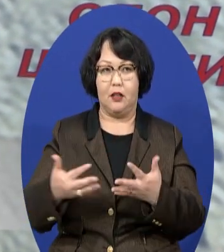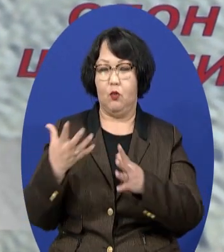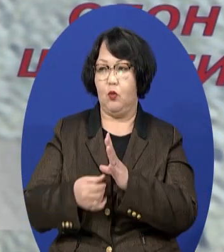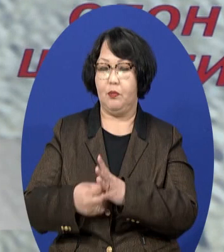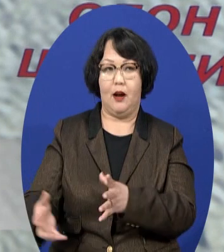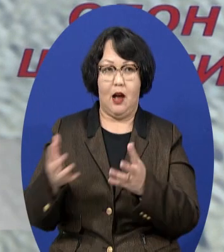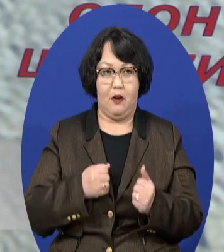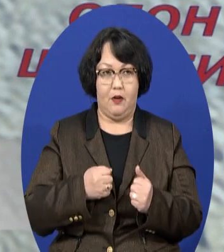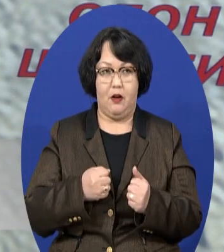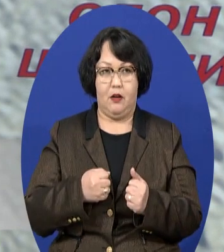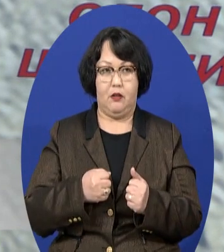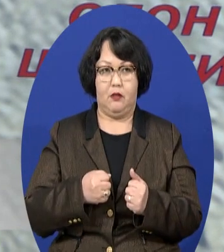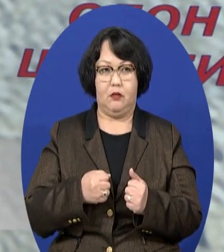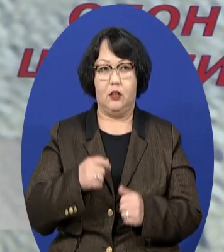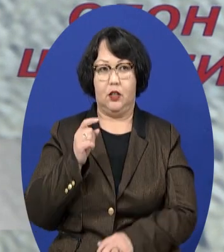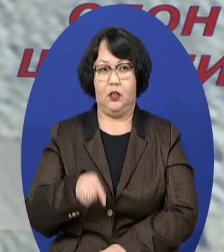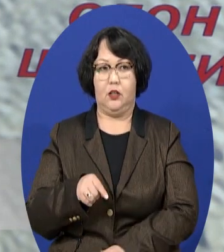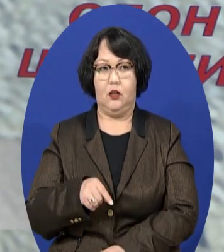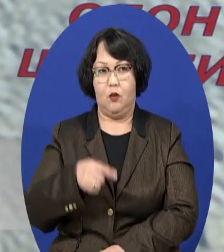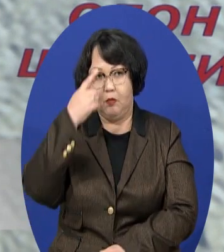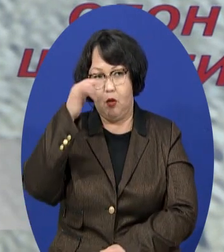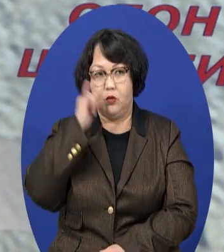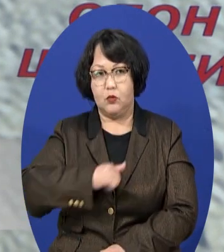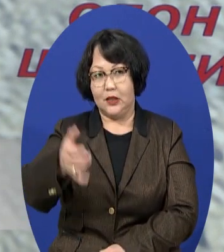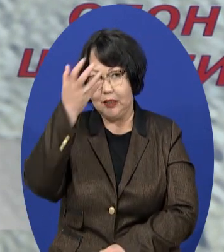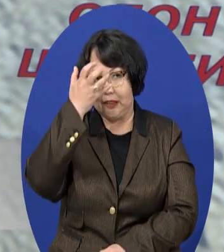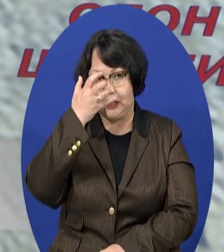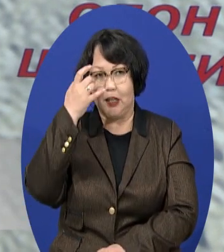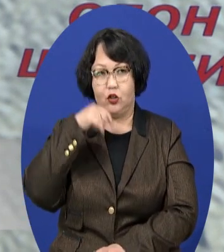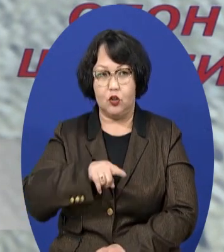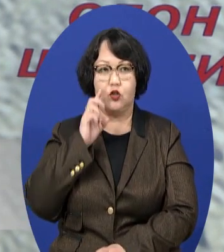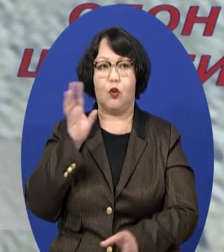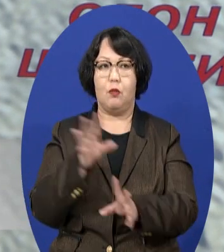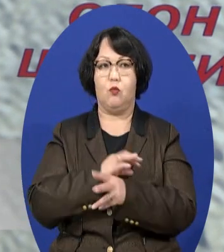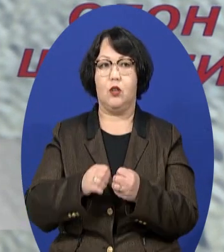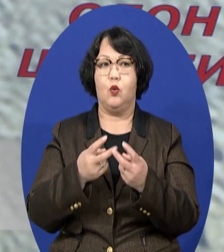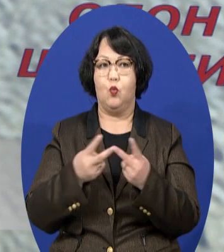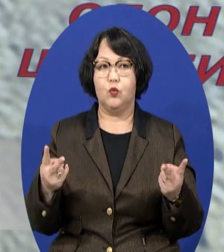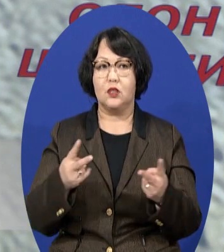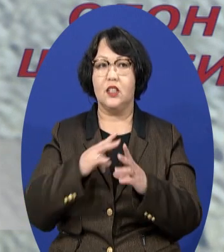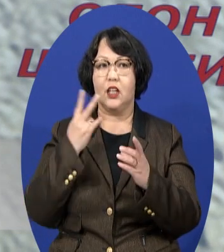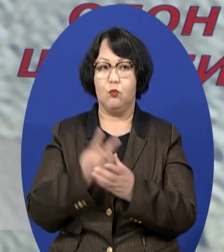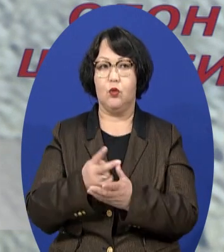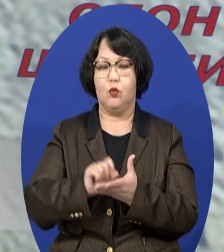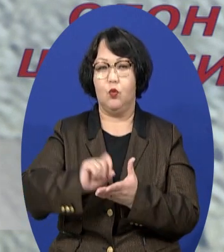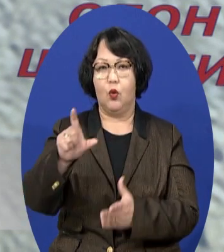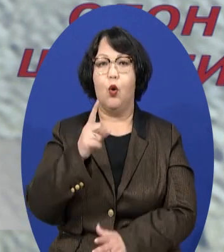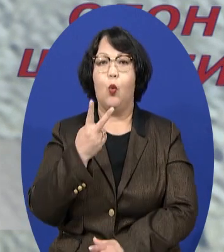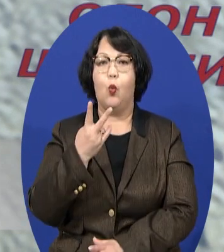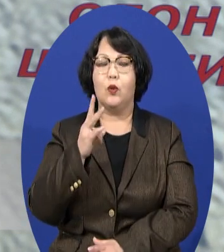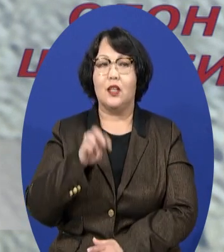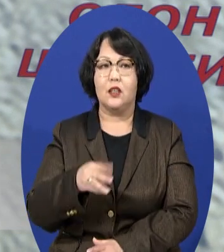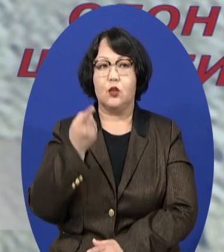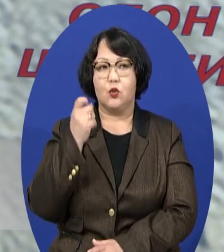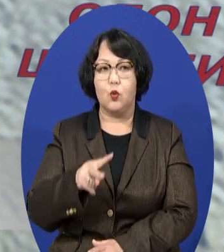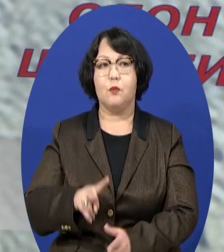авах. За мэдээж хэрэг энэ маань бол Монгол Улсын Засгийн газраас явуулж байгаа үндэсний одоо нэгдмэл үнэт зүйлийг бий болгох гэдэгтэй